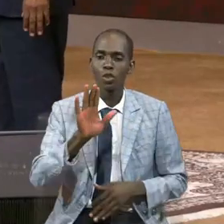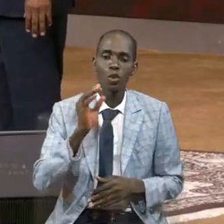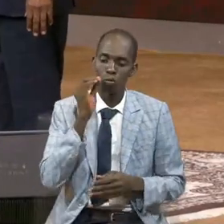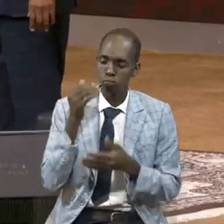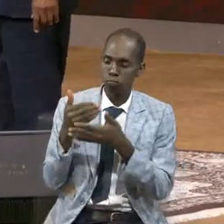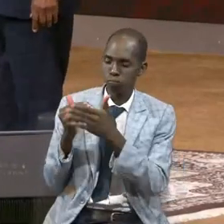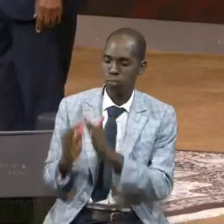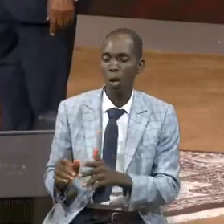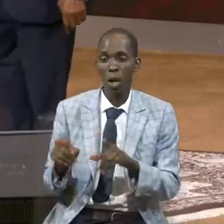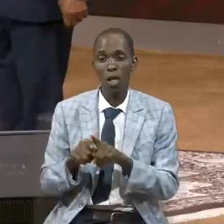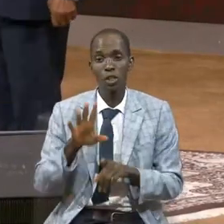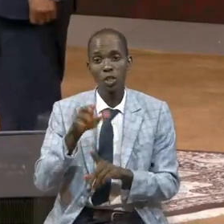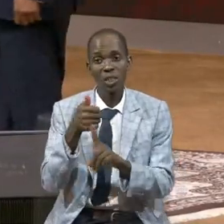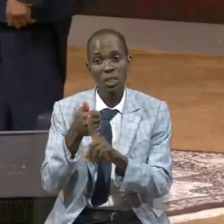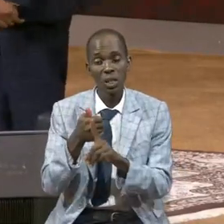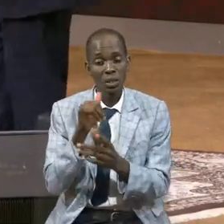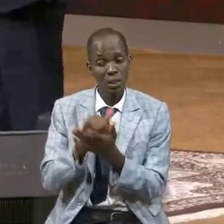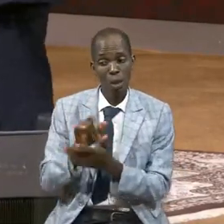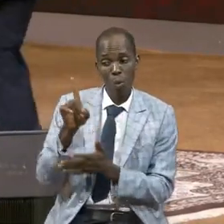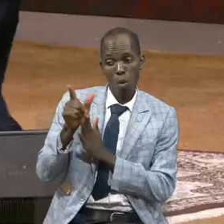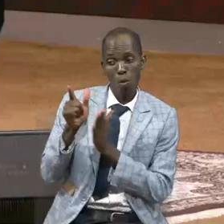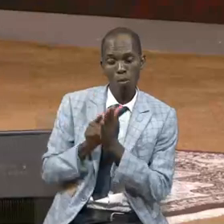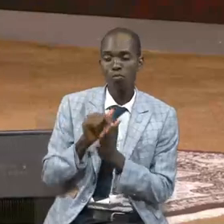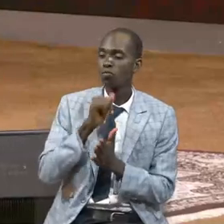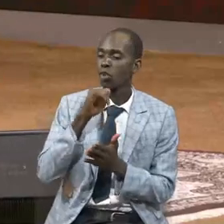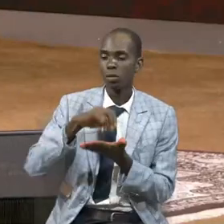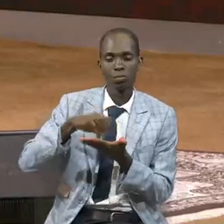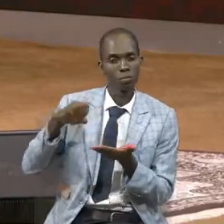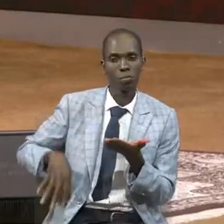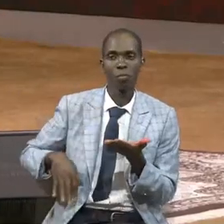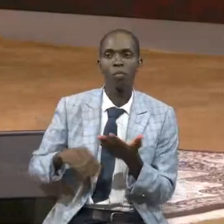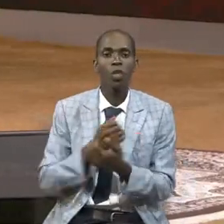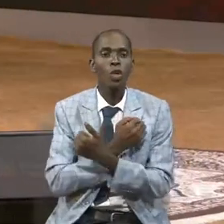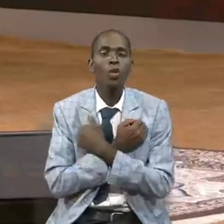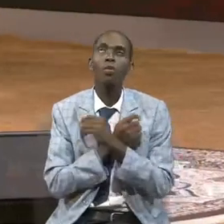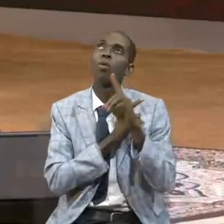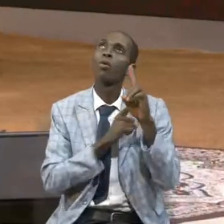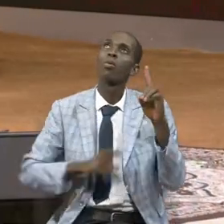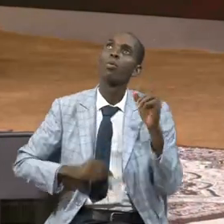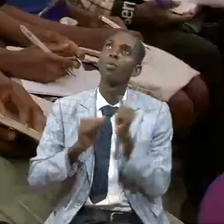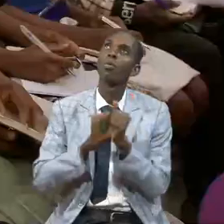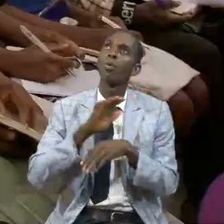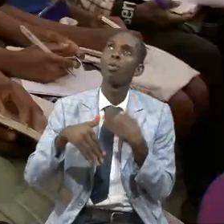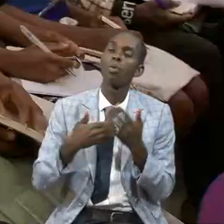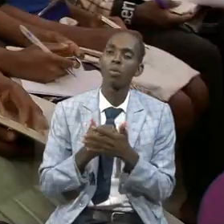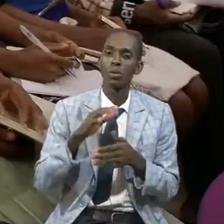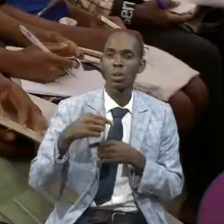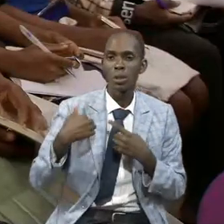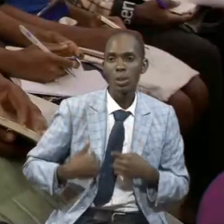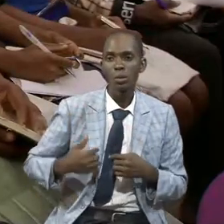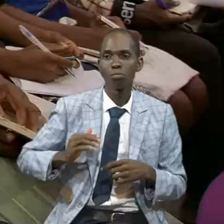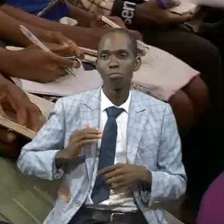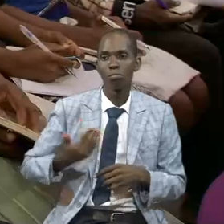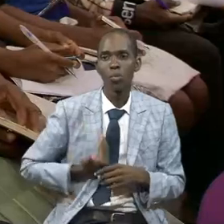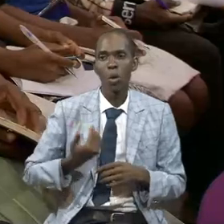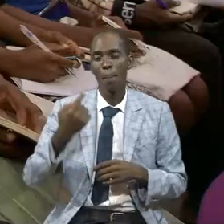comme vous-même, cela n'est pas aboli. Aimez le Seigneur de tout votre cœur, de toute votre âme, de